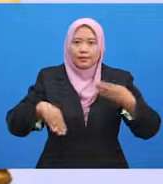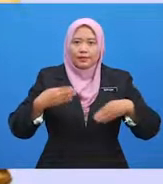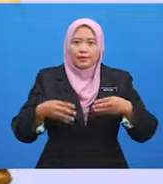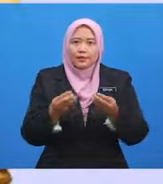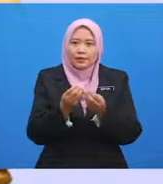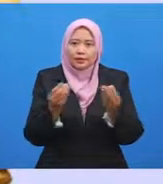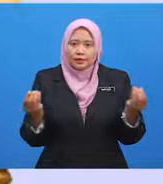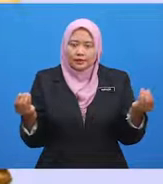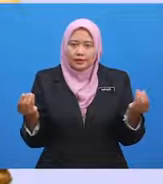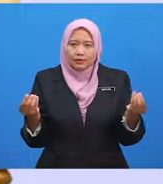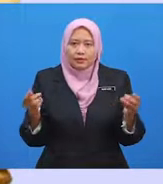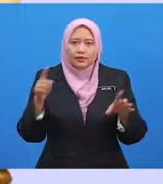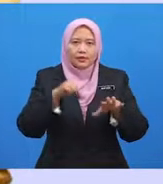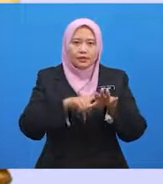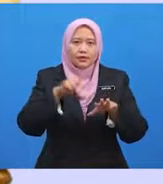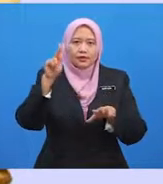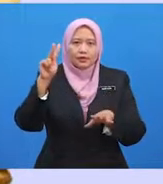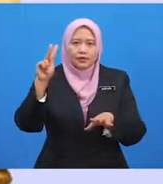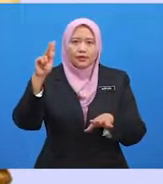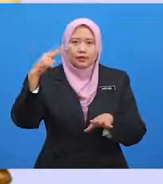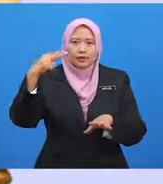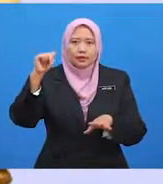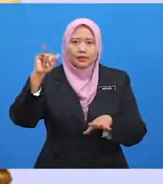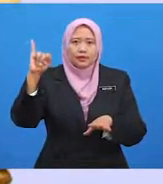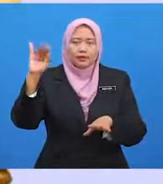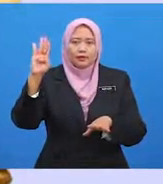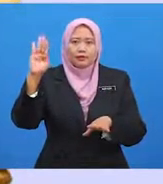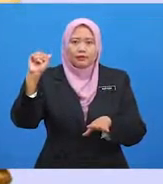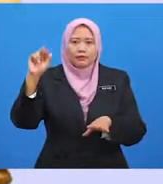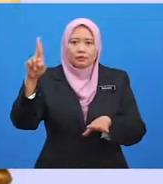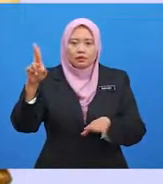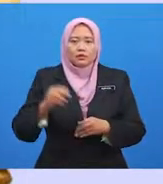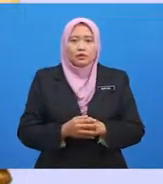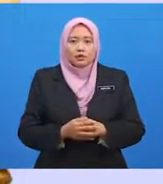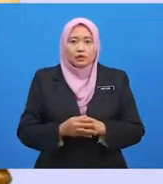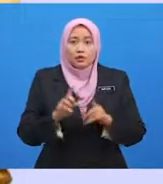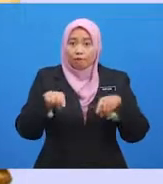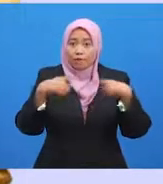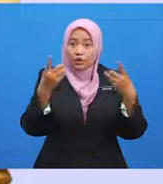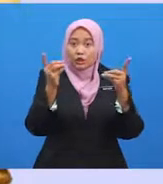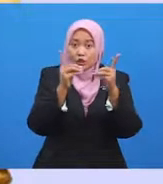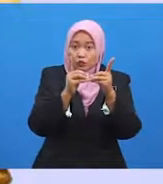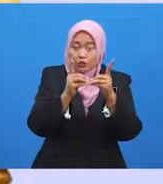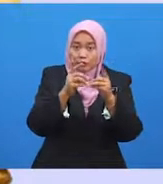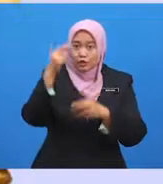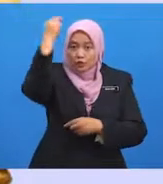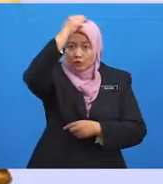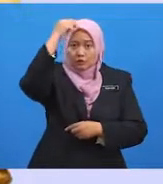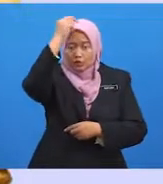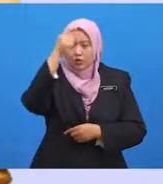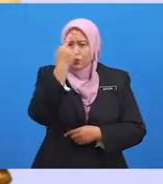menghadap Nabi Sallallahu Alaihi Wa Sallam untuk meminta tunjuk ajar tentang cara